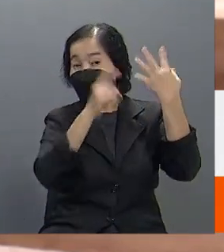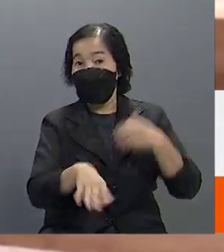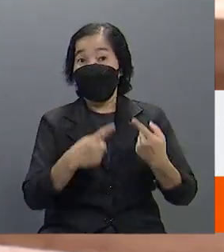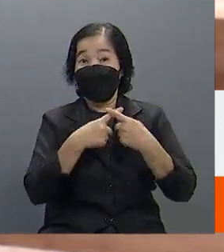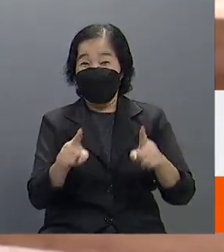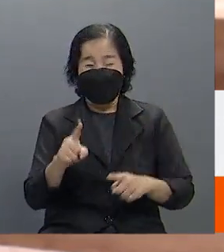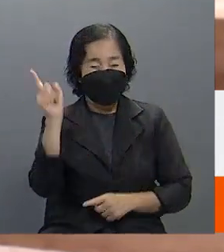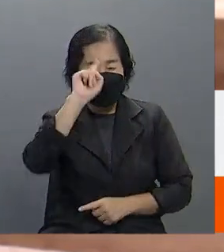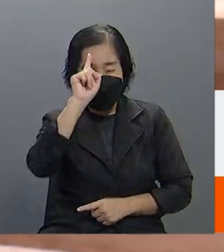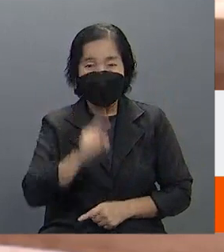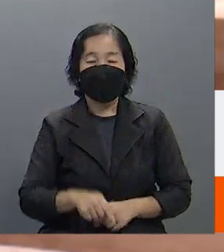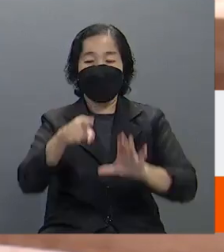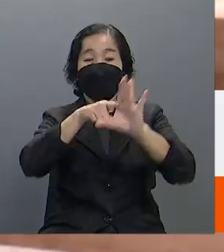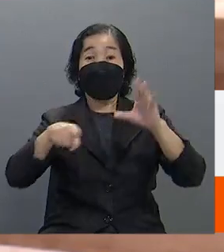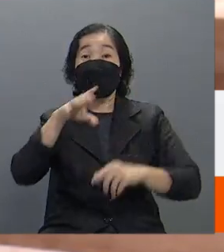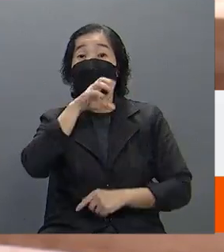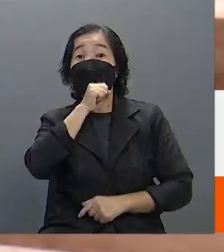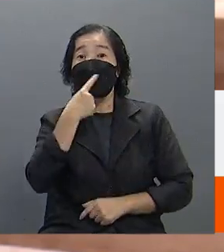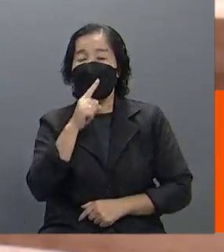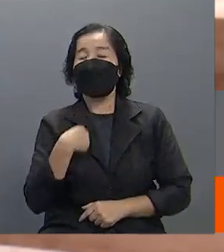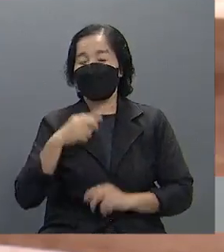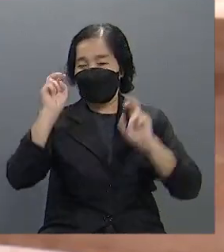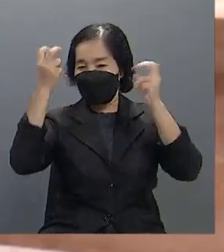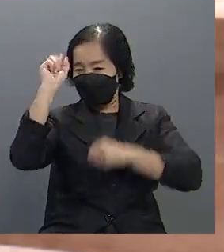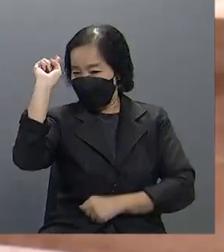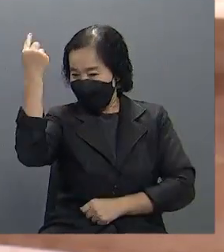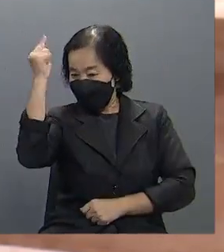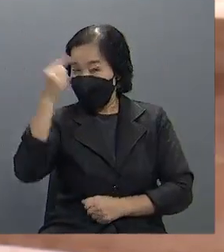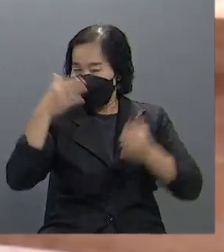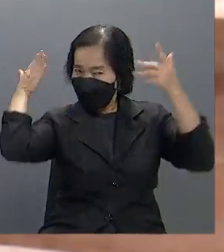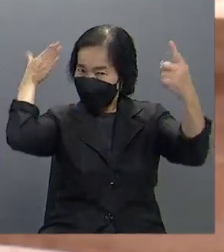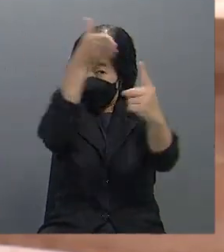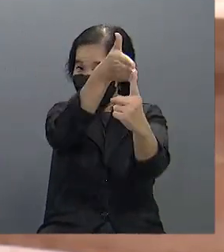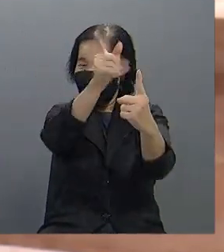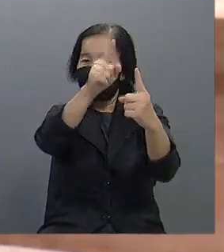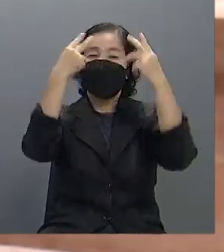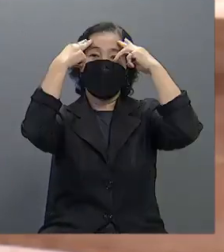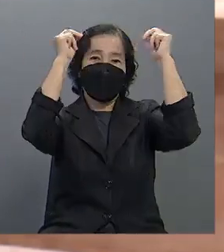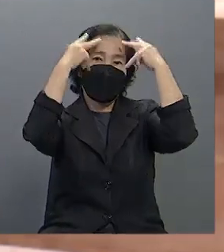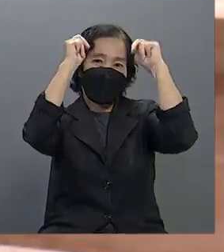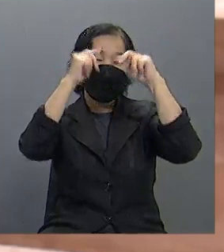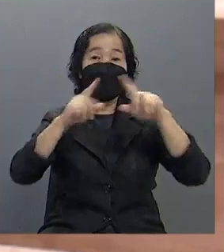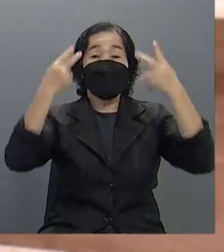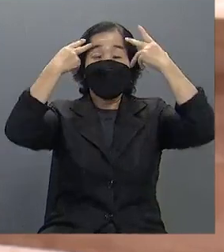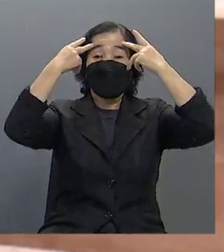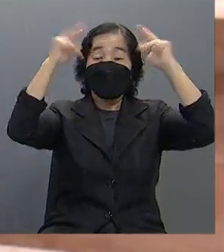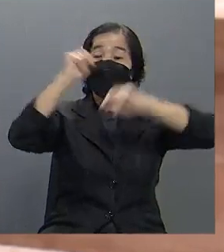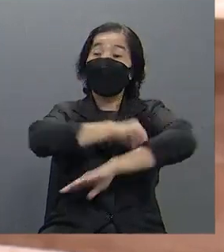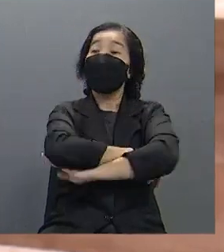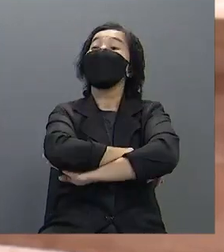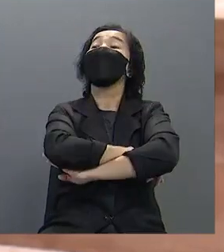บอกนะคะว่าจะเตรียมเปิดประเด็นใหม่ซึ่งพุ่งเป้าไปที่ตัวนายกรัฐมนตรีขณะที่นายกรัฐมนตรีนั้นก็ไม่ตอบนะคะว่าเ